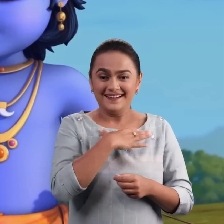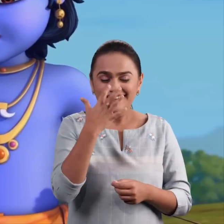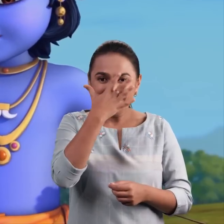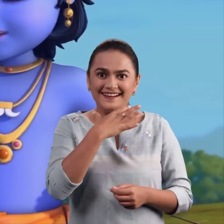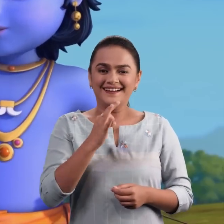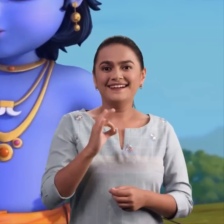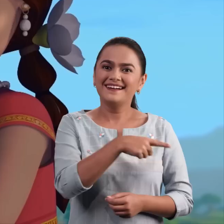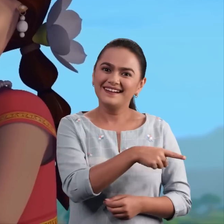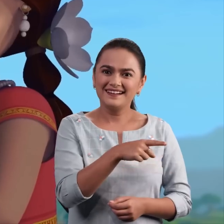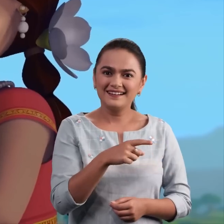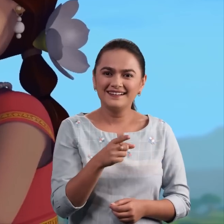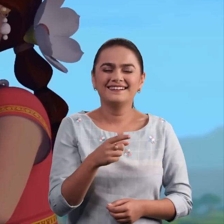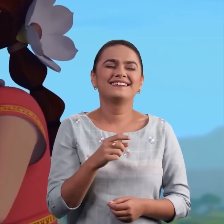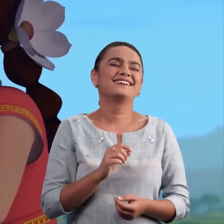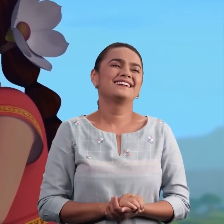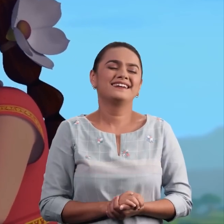सुंदरता बढ़ा सके?